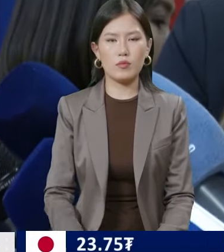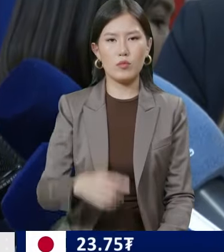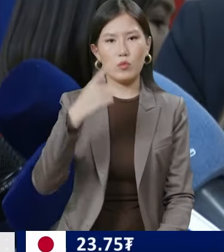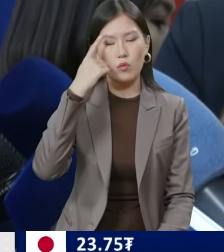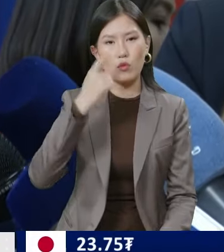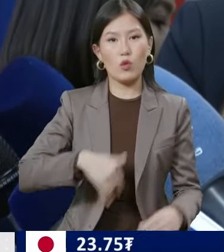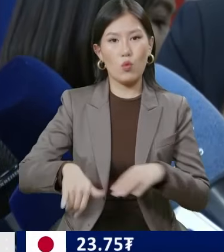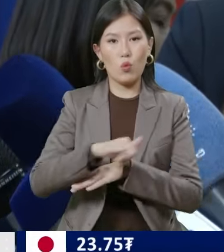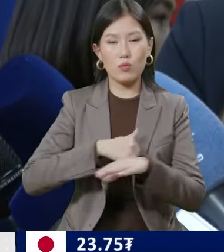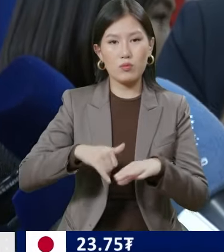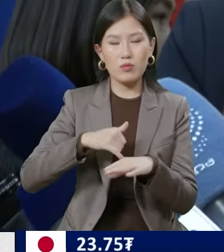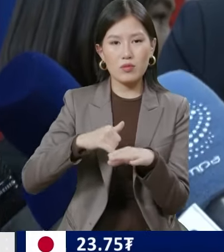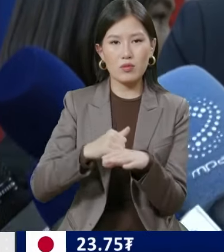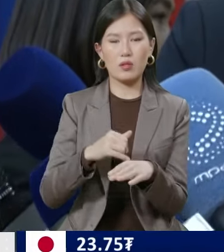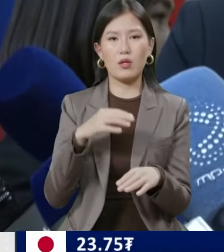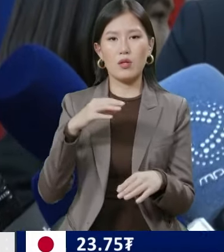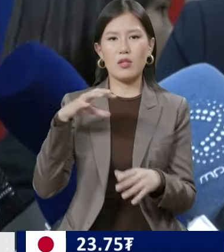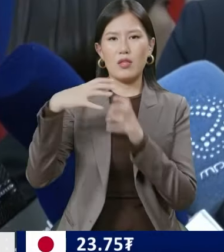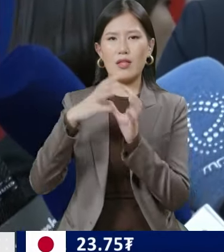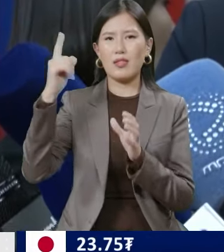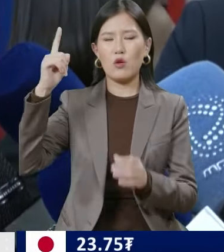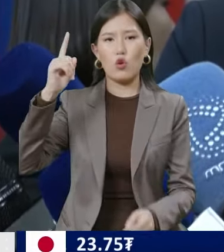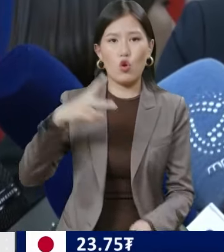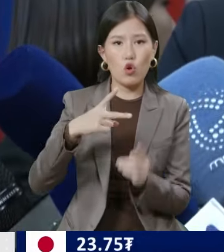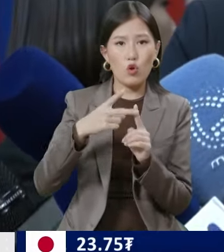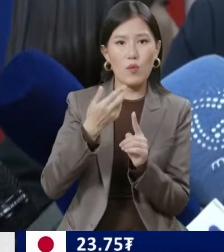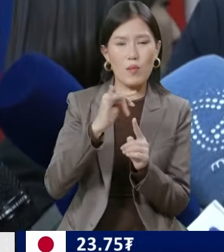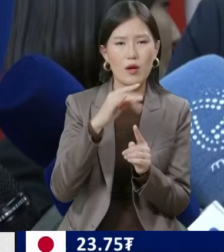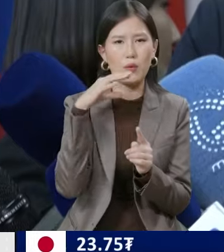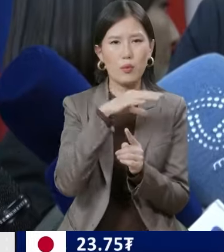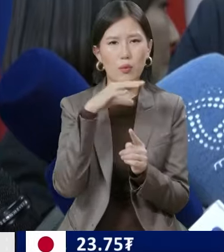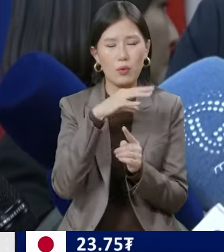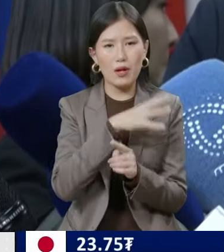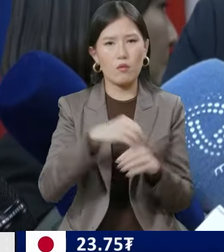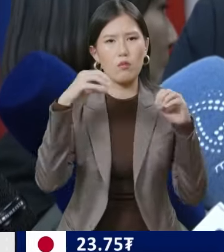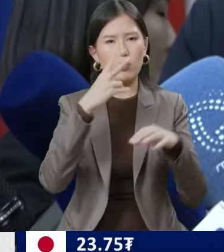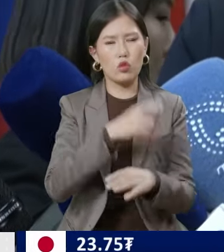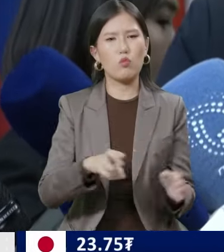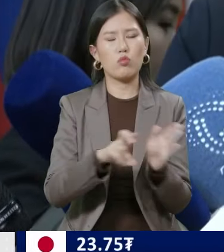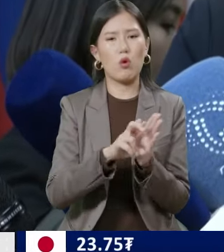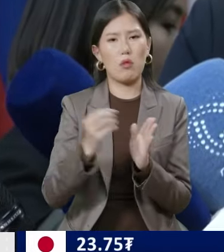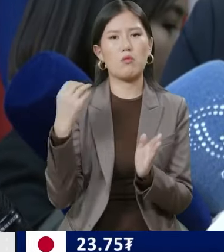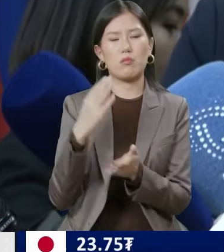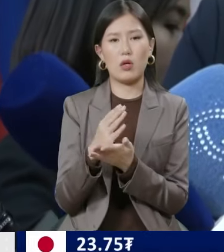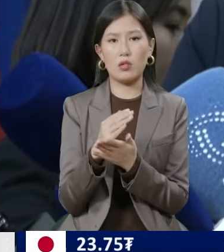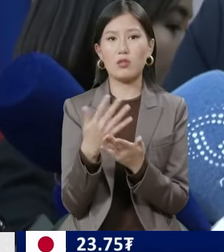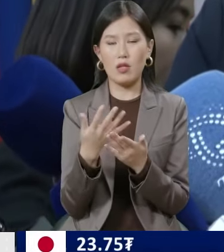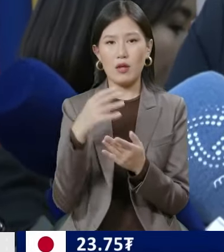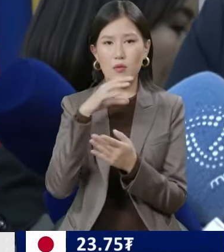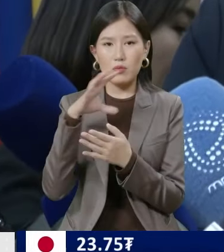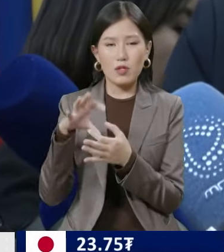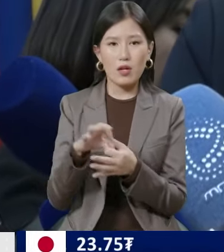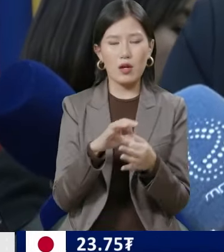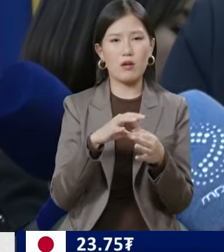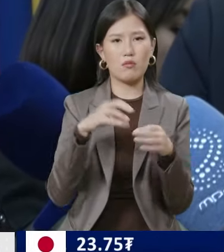Монгол улс дэлхийд 2-р орох салхины эрчим хүчний нөөцтэй гэж үздэгэ. Үүнийг ашиглаж цэвэр эрчим хүчний салбарыг дэмжих бүрэн